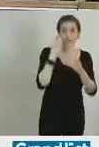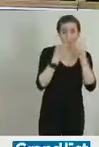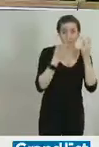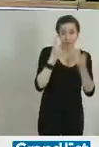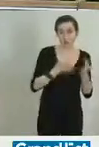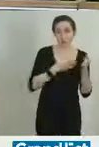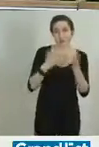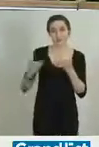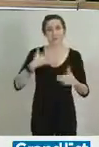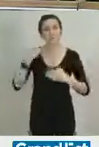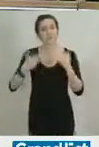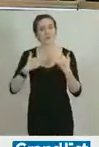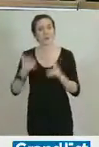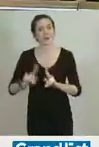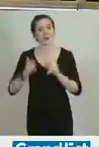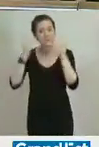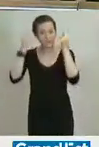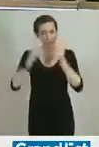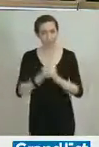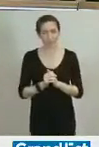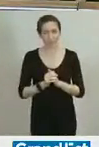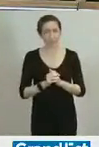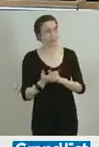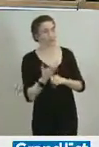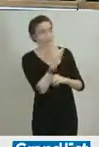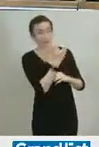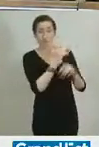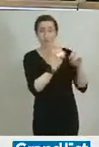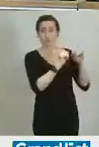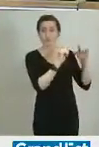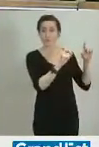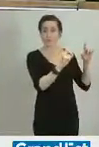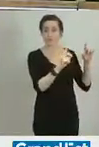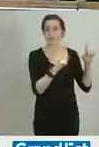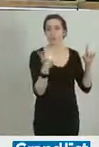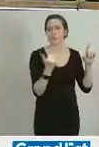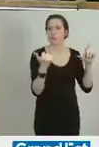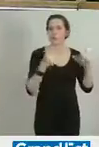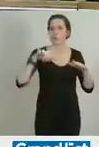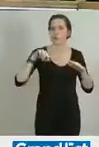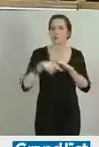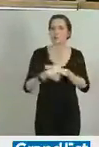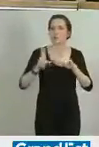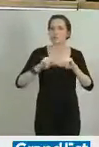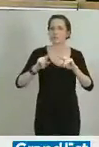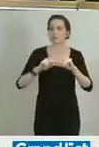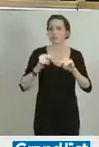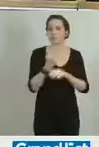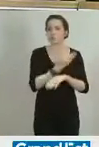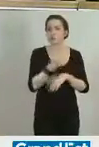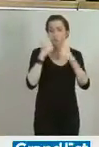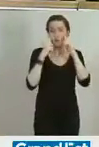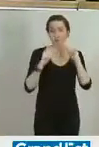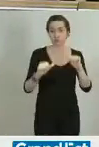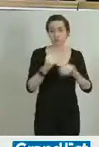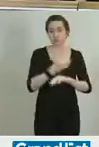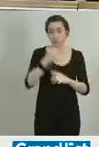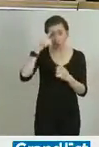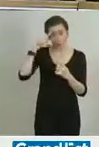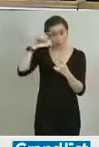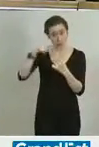vais pas insister sur ces éléments qui sont évidents sur les objectifs de